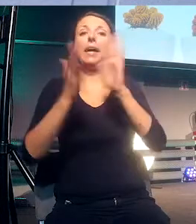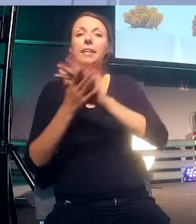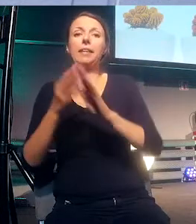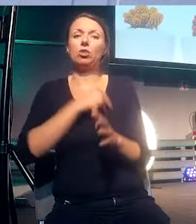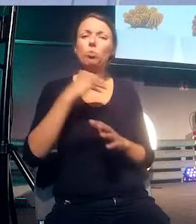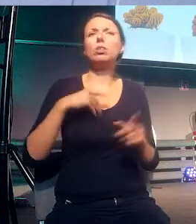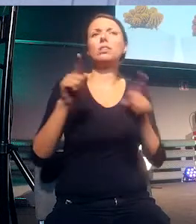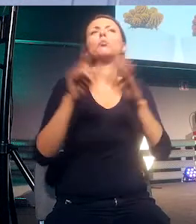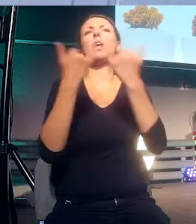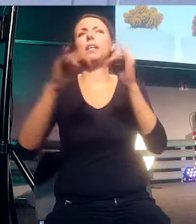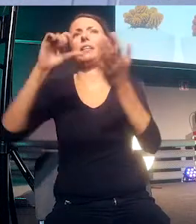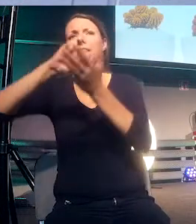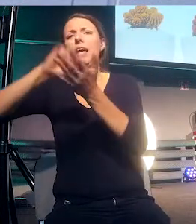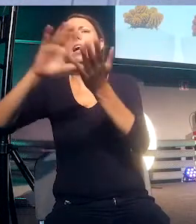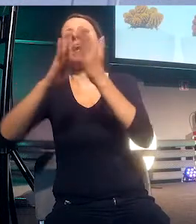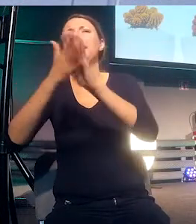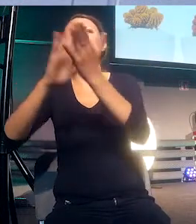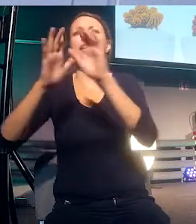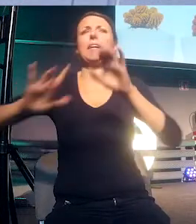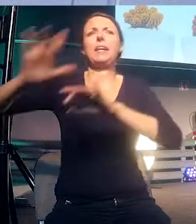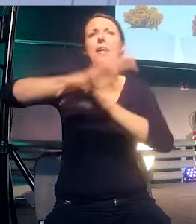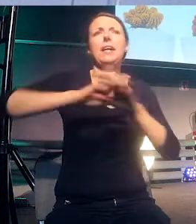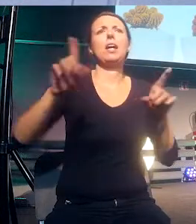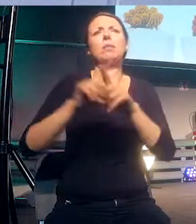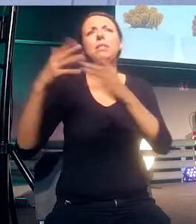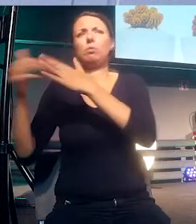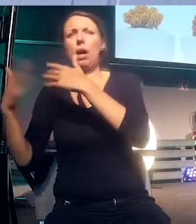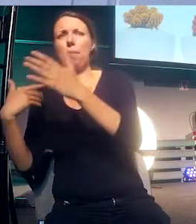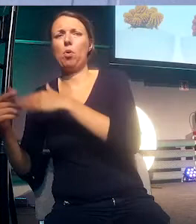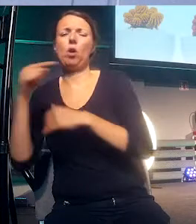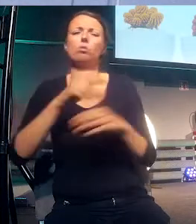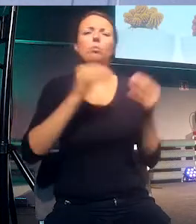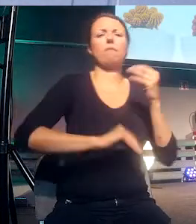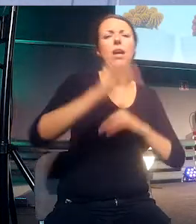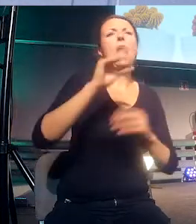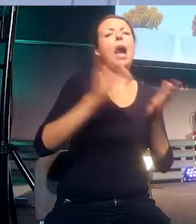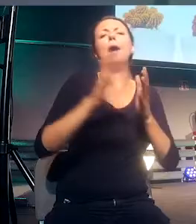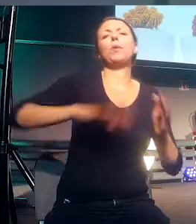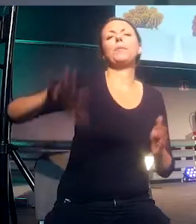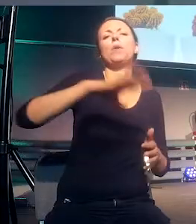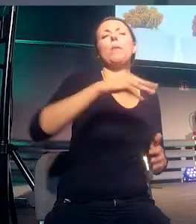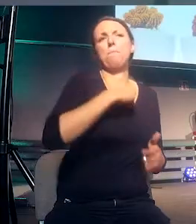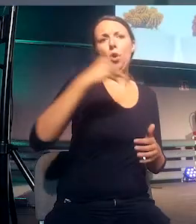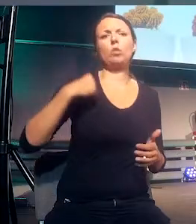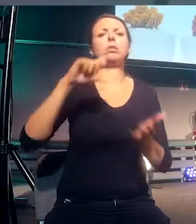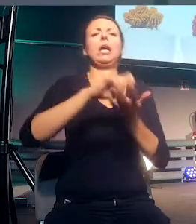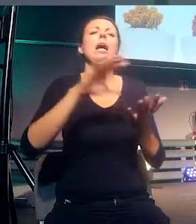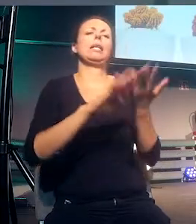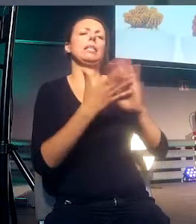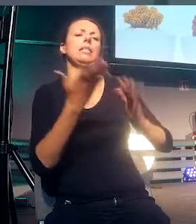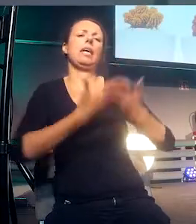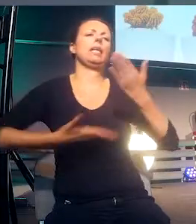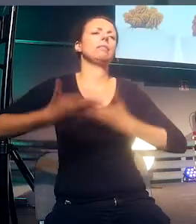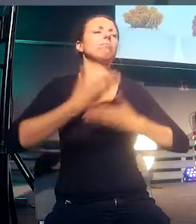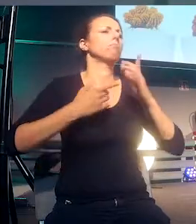nich jest jakby nie aż tak bardzo duże, żeby się wypowiadać na ten temat, ale jeżeli chodzi o rynek w Polsce, wiele osób może